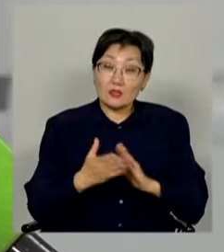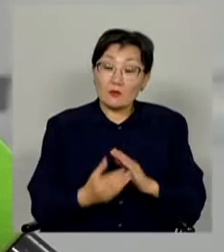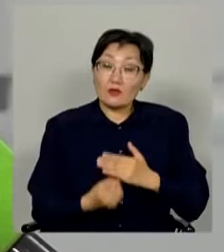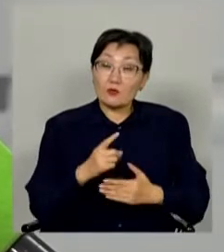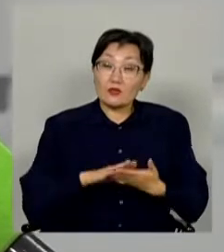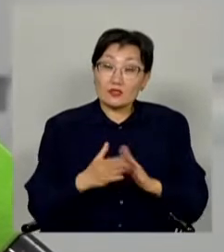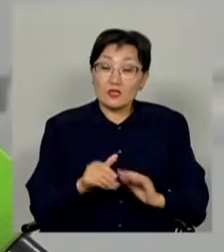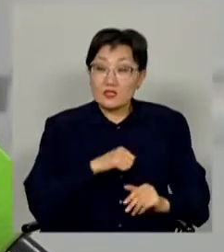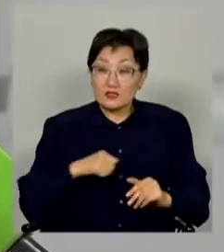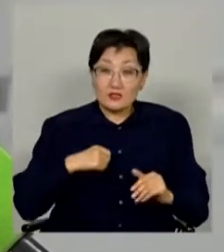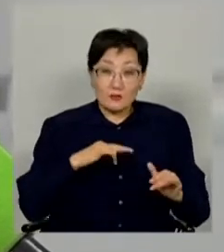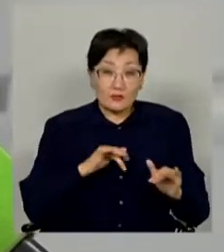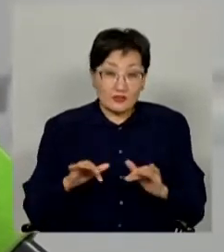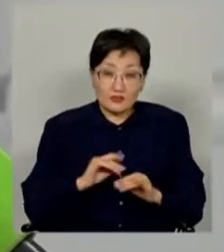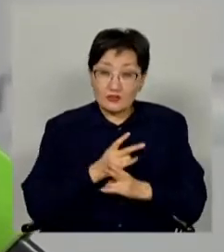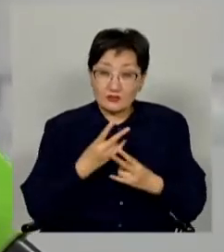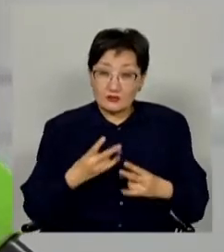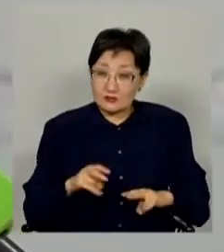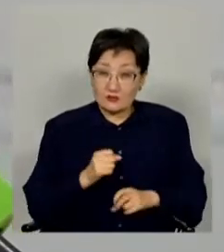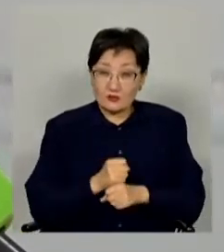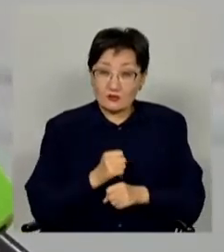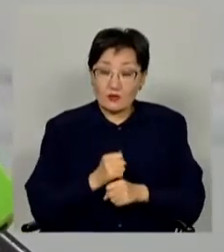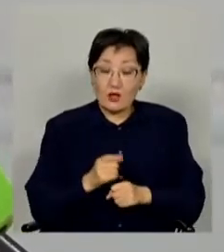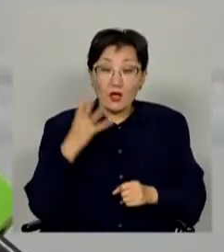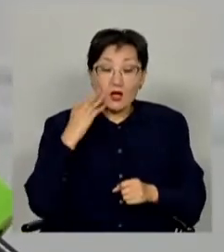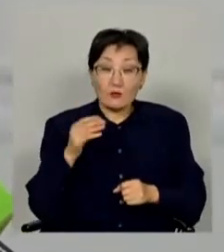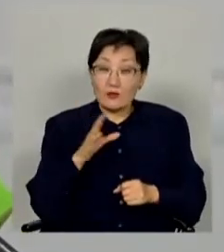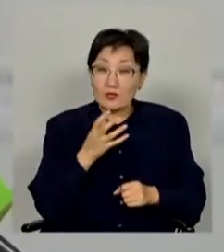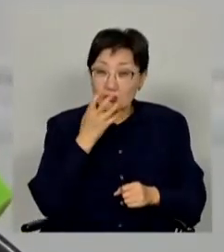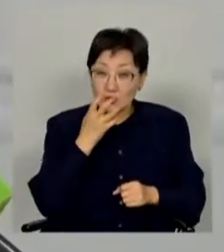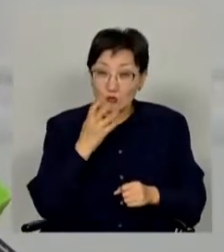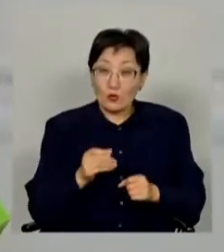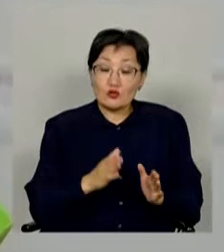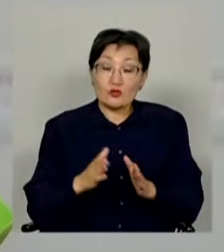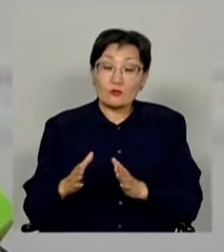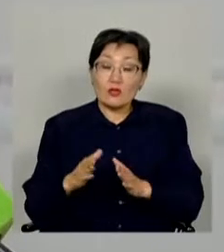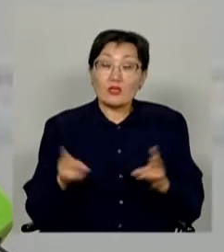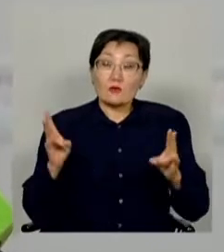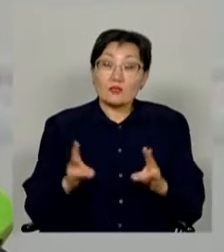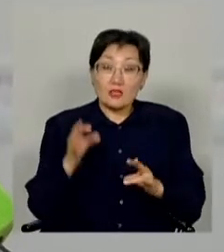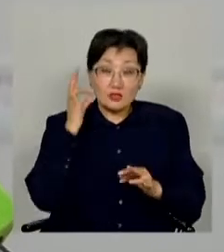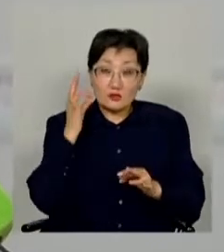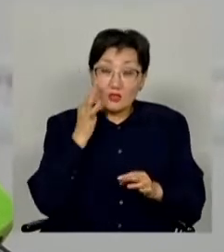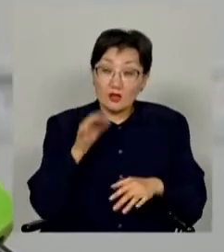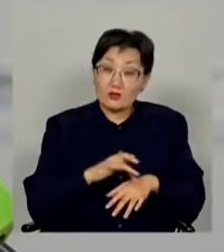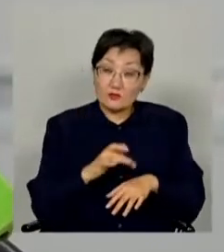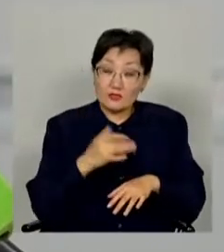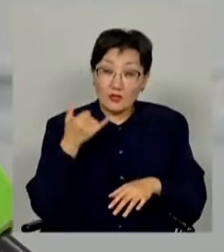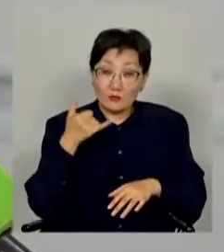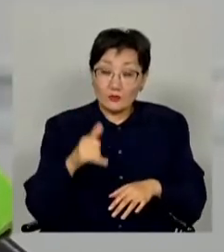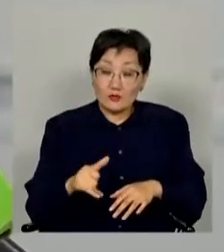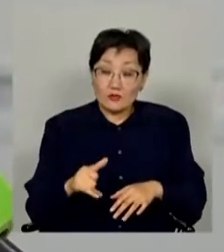жағдайда өздігінше іс-әрекет жасамай Алматы жылу жүйесінің апаттық диспетчерлік қызметіне